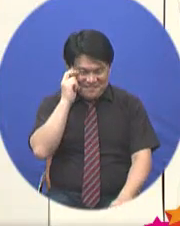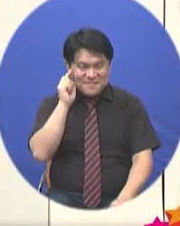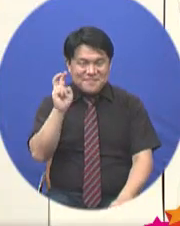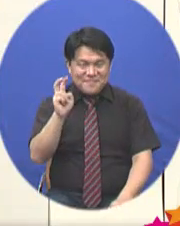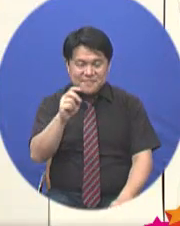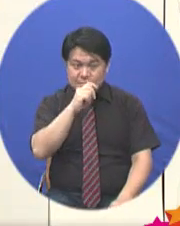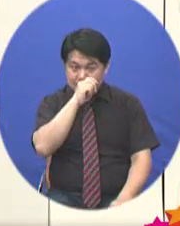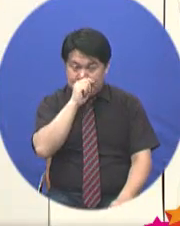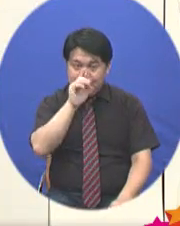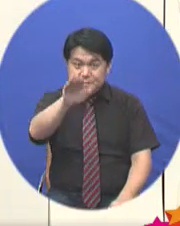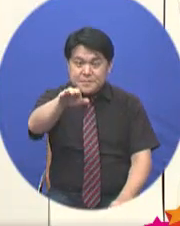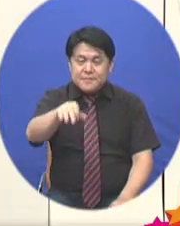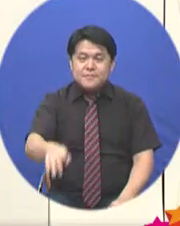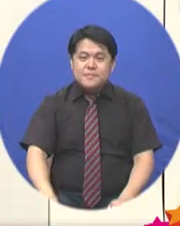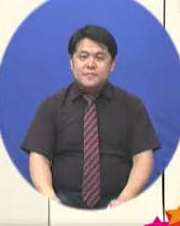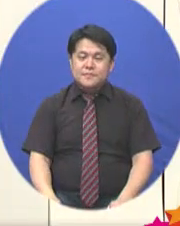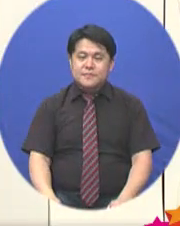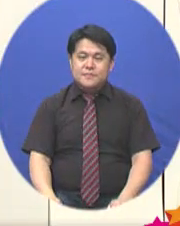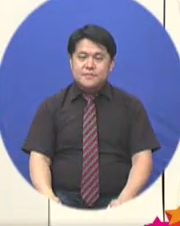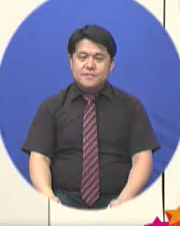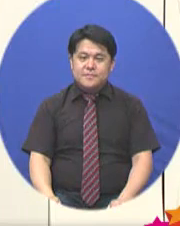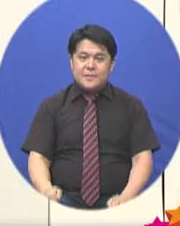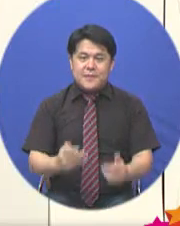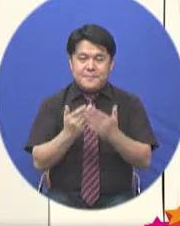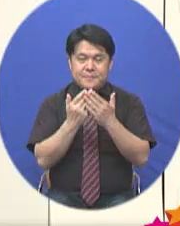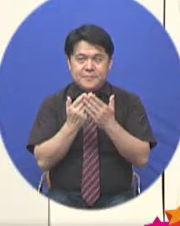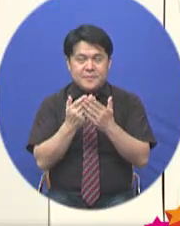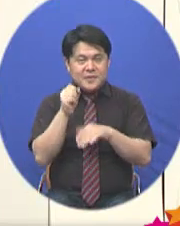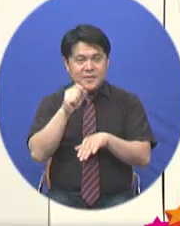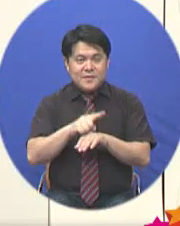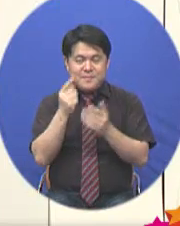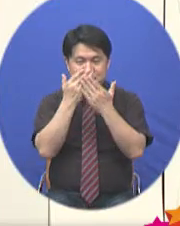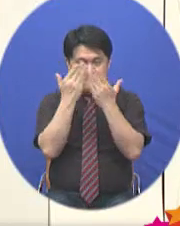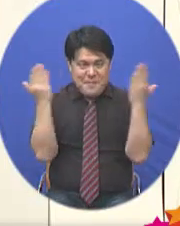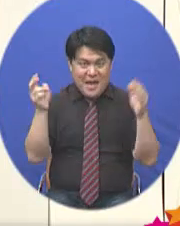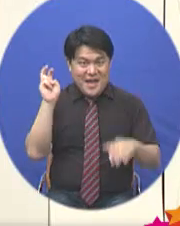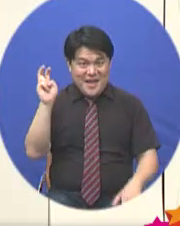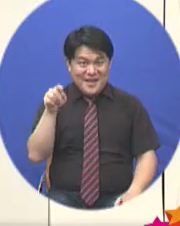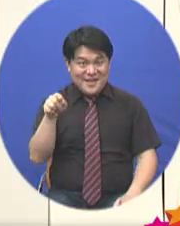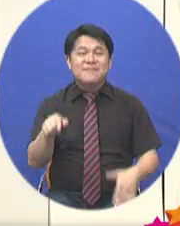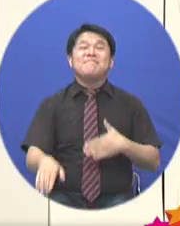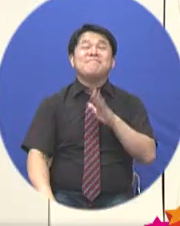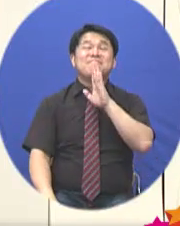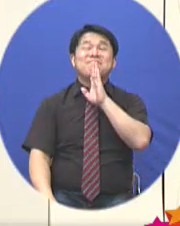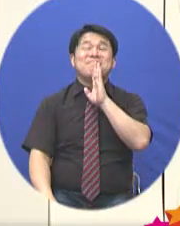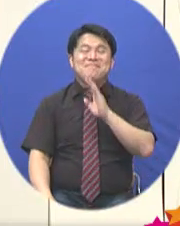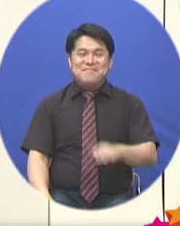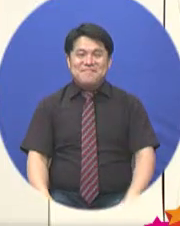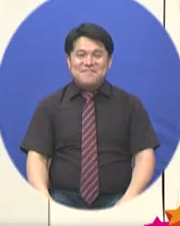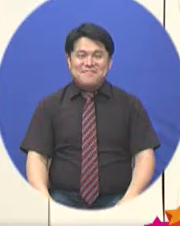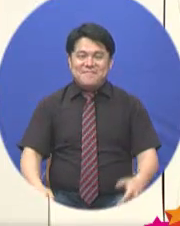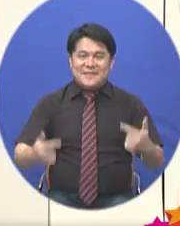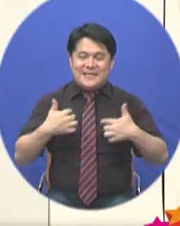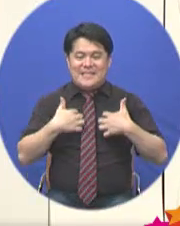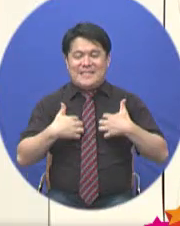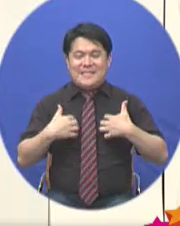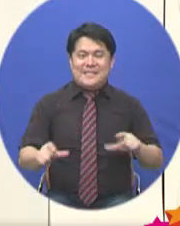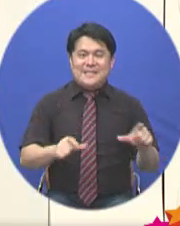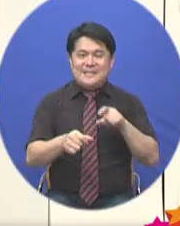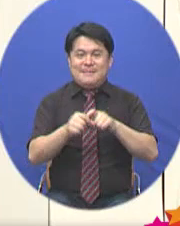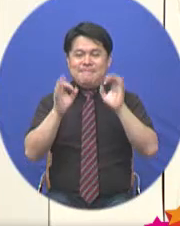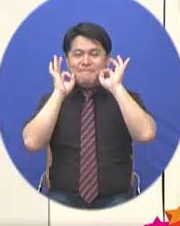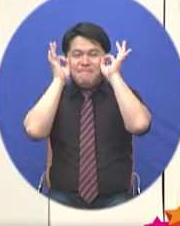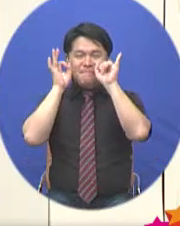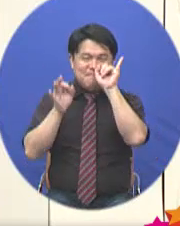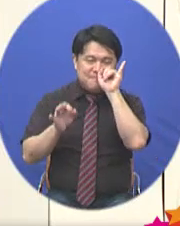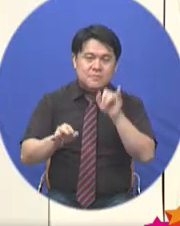예. 박윤창님은 굉장히 이렇게 밝으신 성격이신 것 같아요. 그렇습니다. 네. 늘 즐겁게 살려고 애를